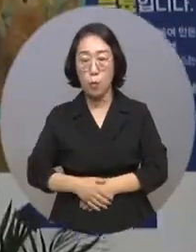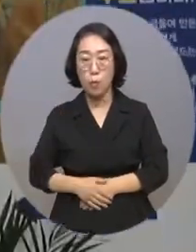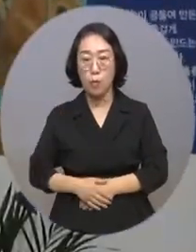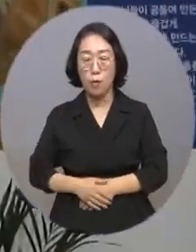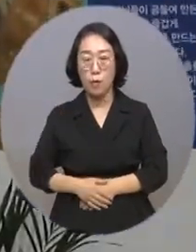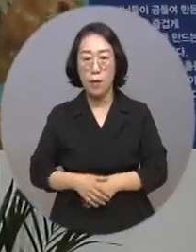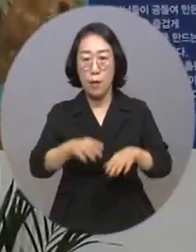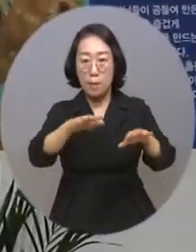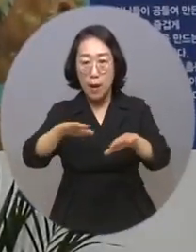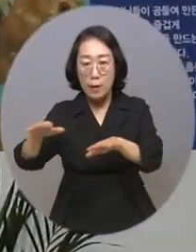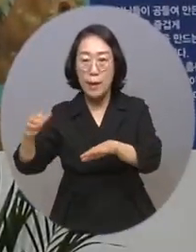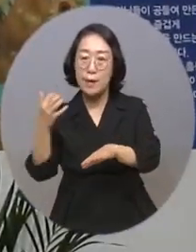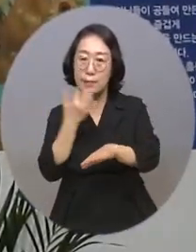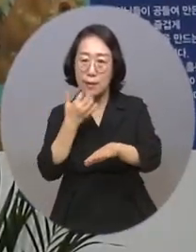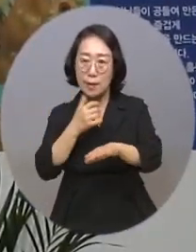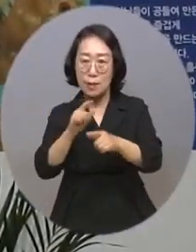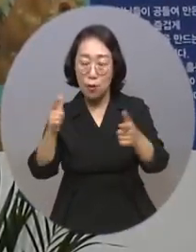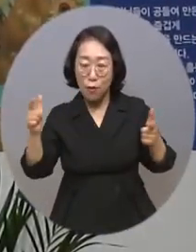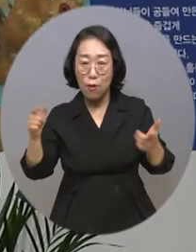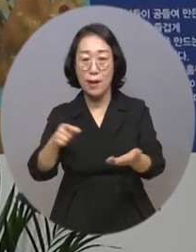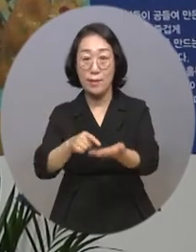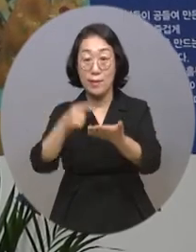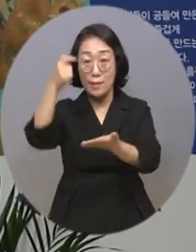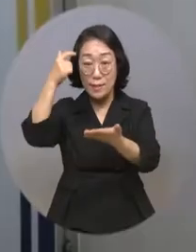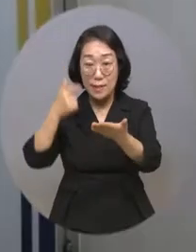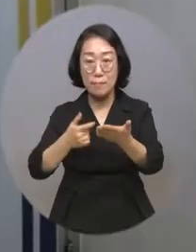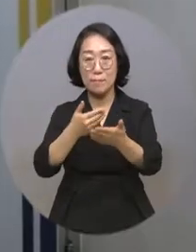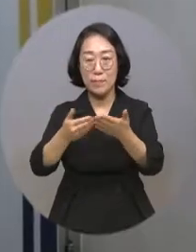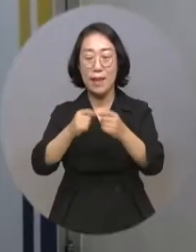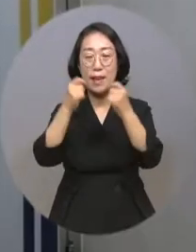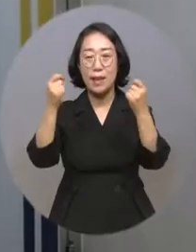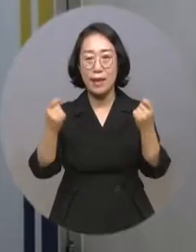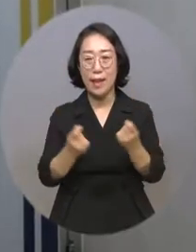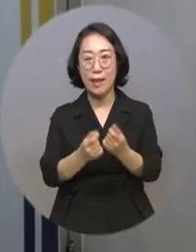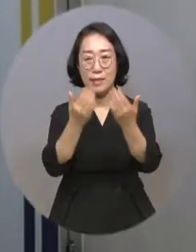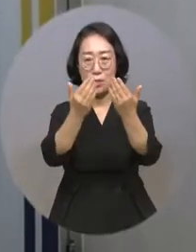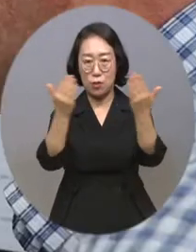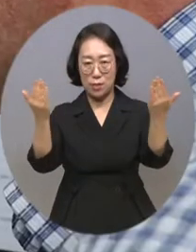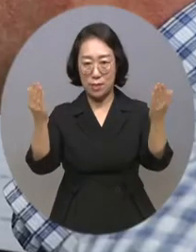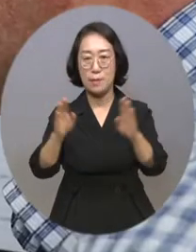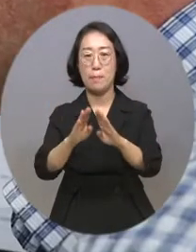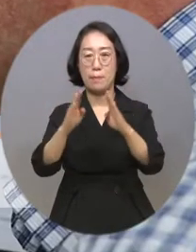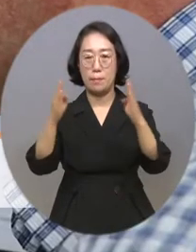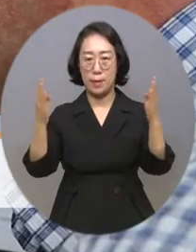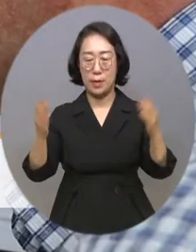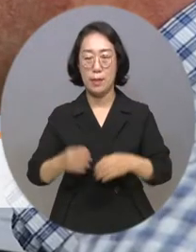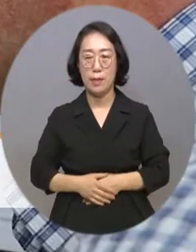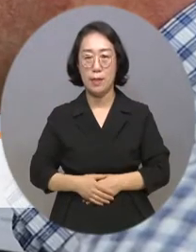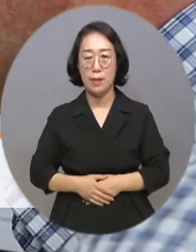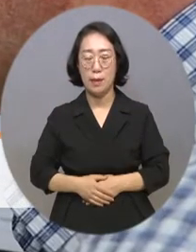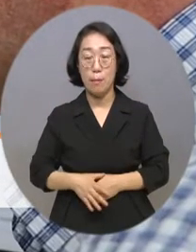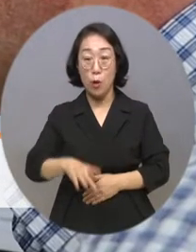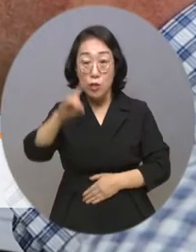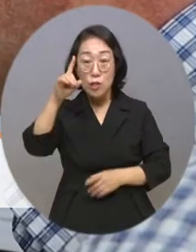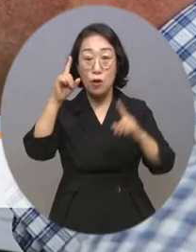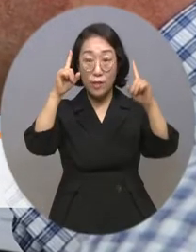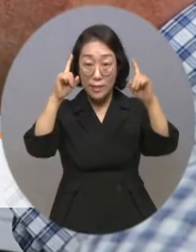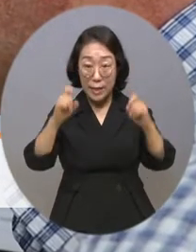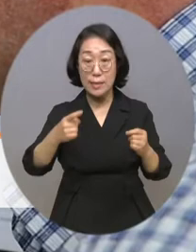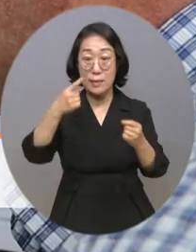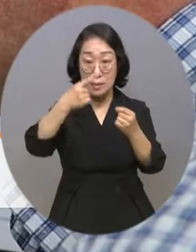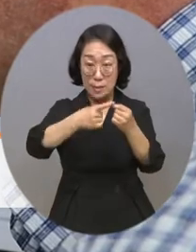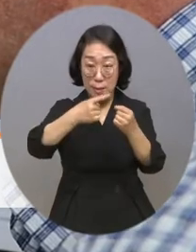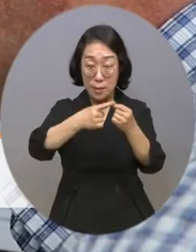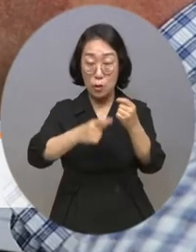빛을 담다라는 주제로 지난 1일부터 개인전을 열고 있습니다. 작가는 촬영된 사진에